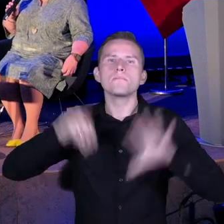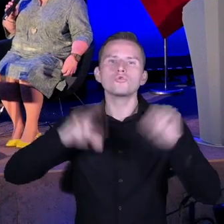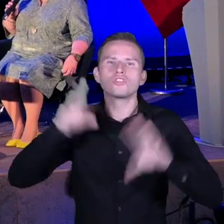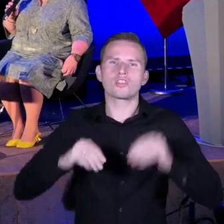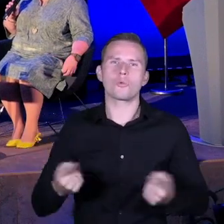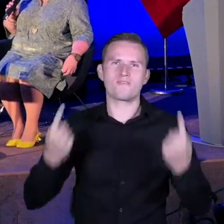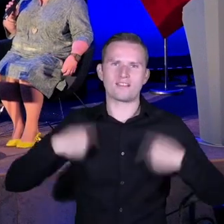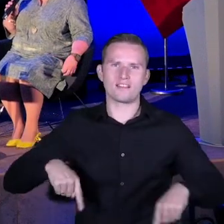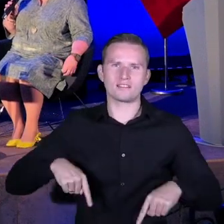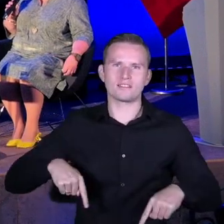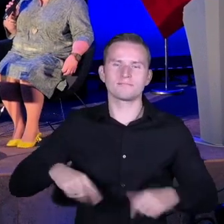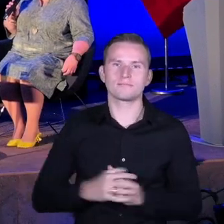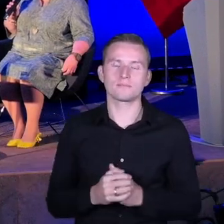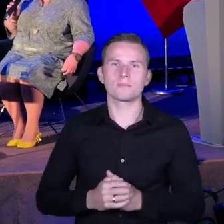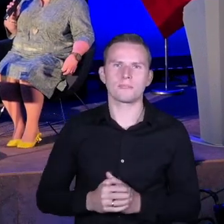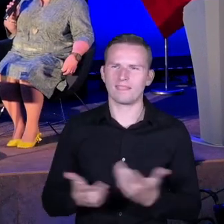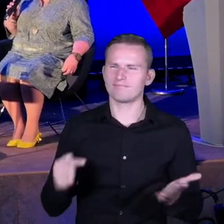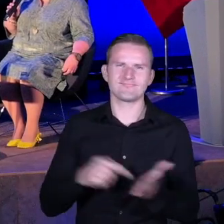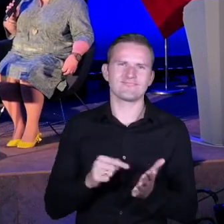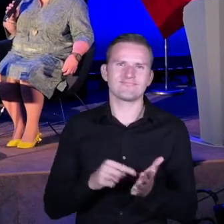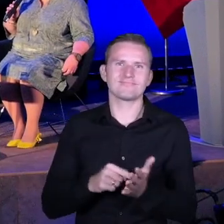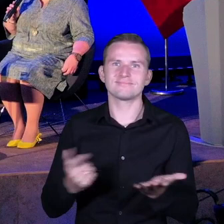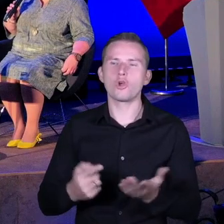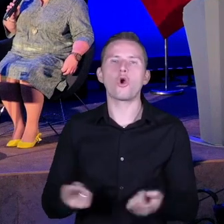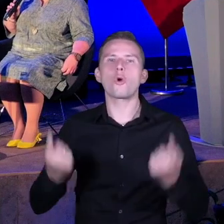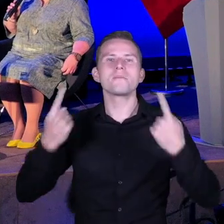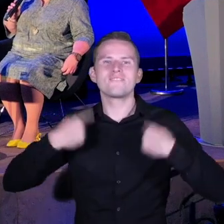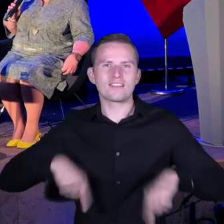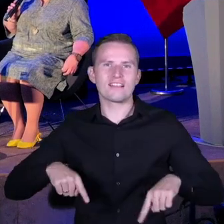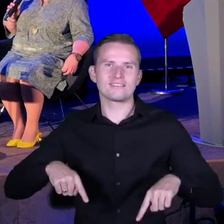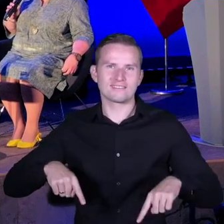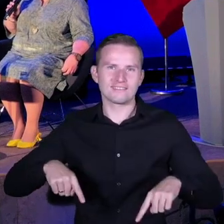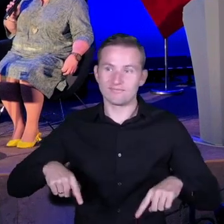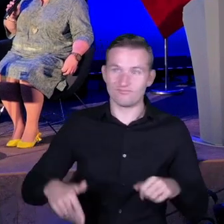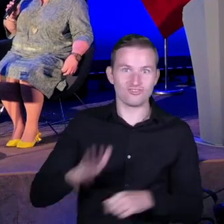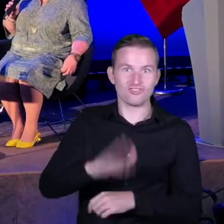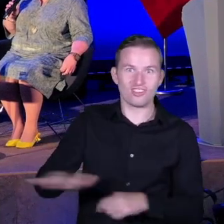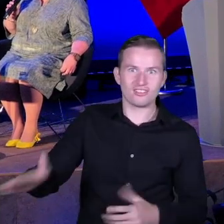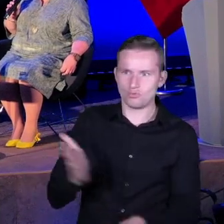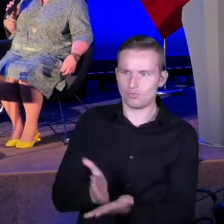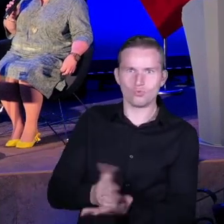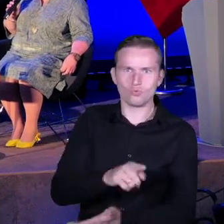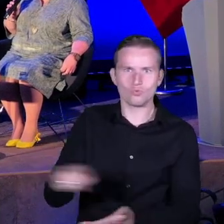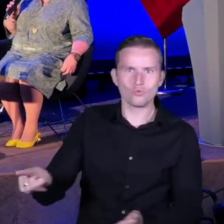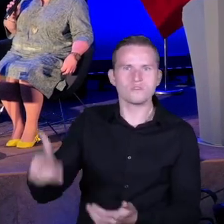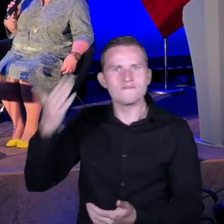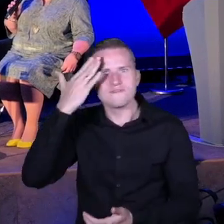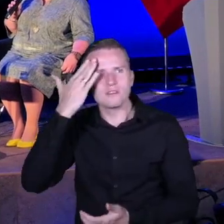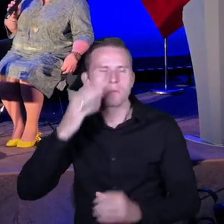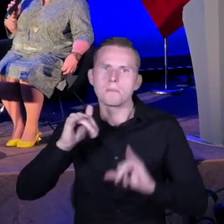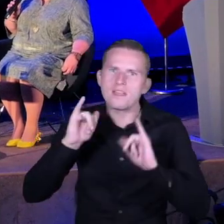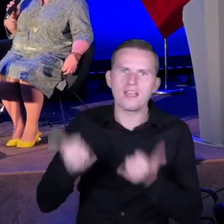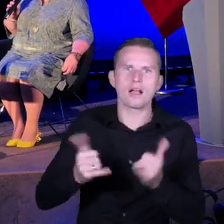ciekawą inicjatywą, bo jest prostym przełożeniem obywatelskiego, więc dzieciaki już na tym etapie mogą poznawać mechanizmy, jak